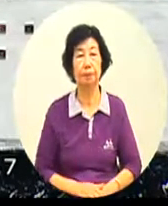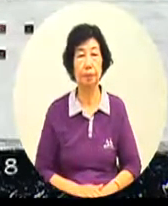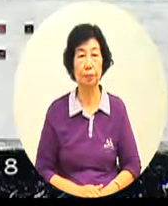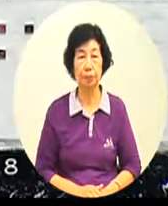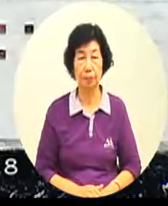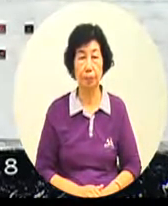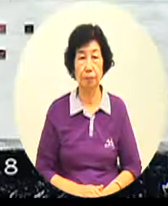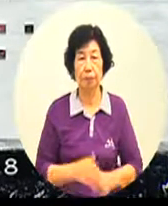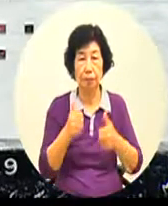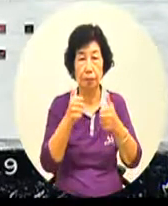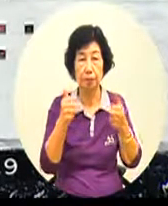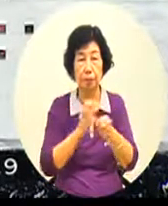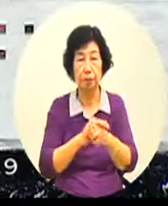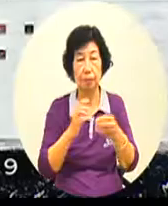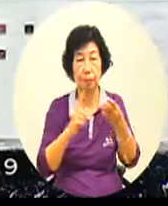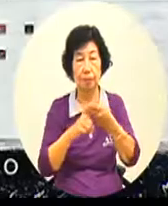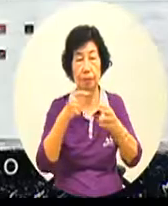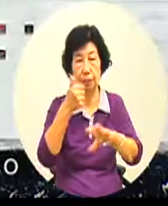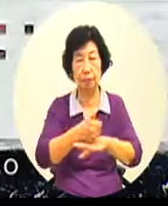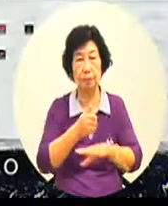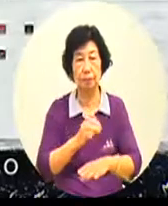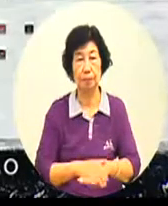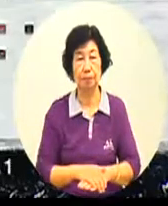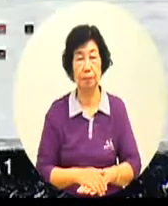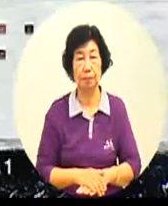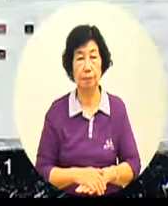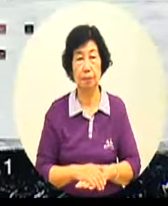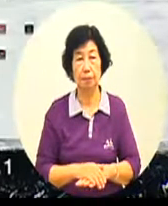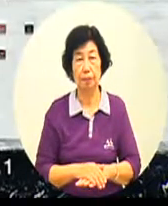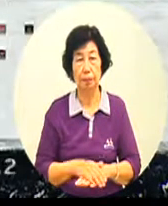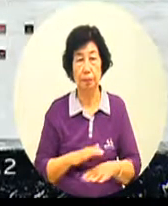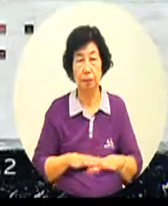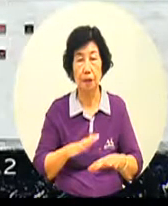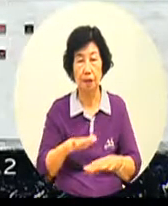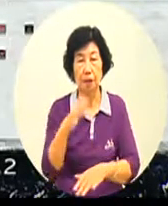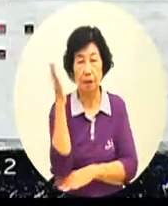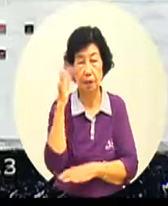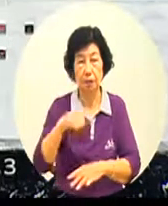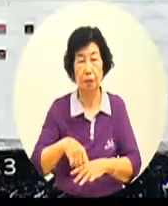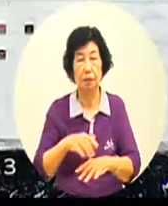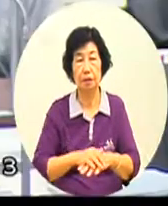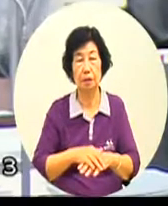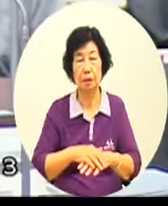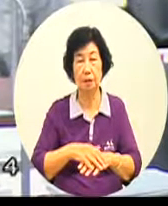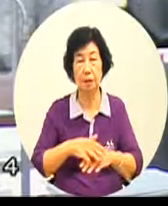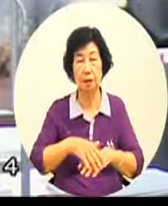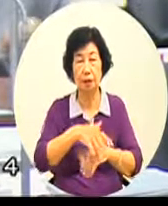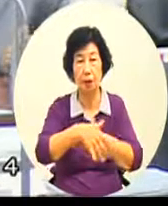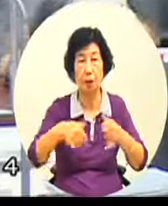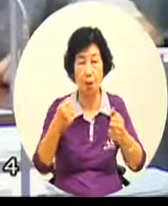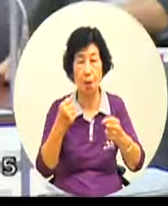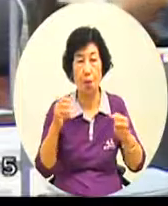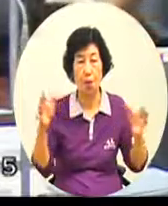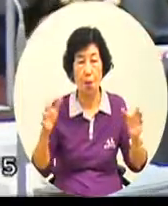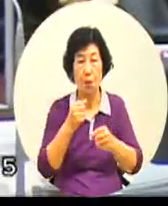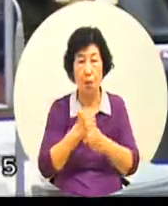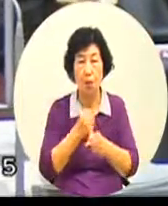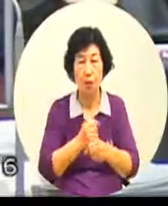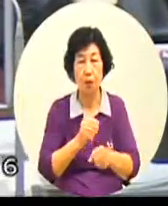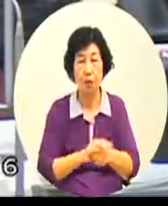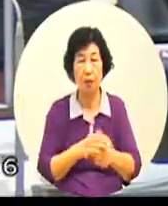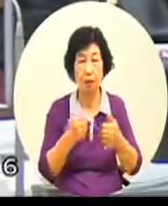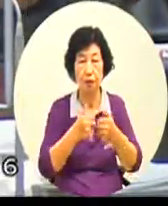好，谢谢主席哈。我们市府社政部门的团队哈，大家早安，还有我们议会同